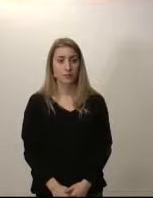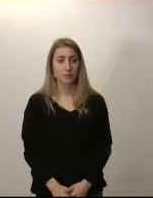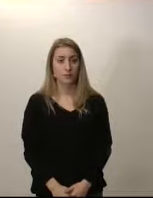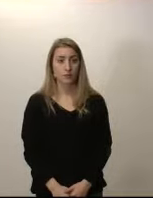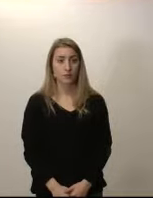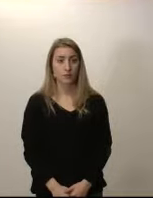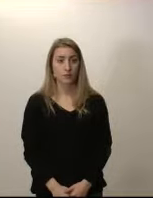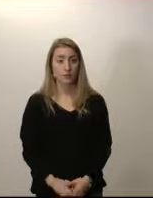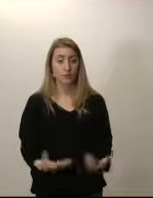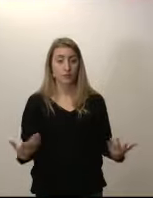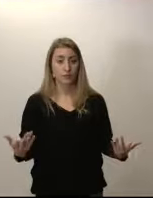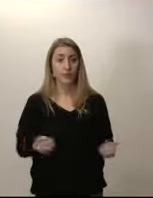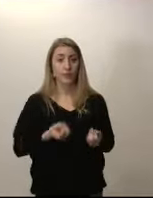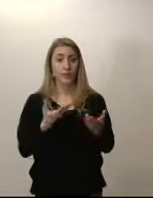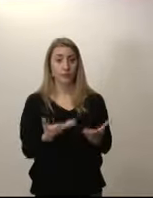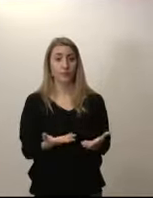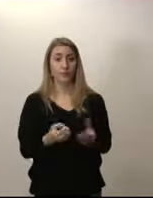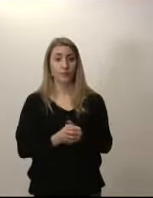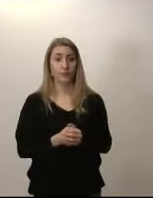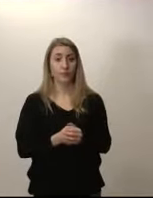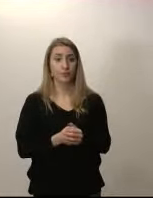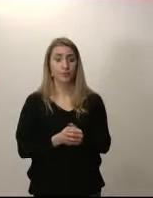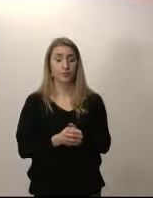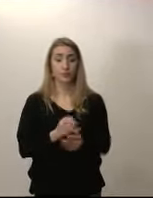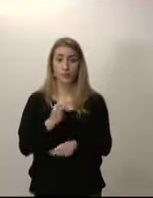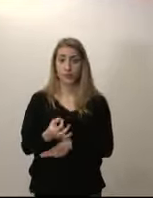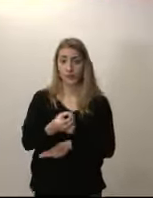Bien, alors je mets aux voix. Oui.